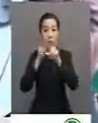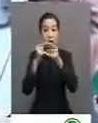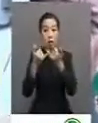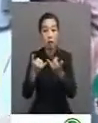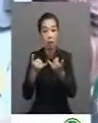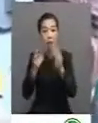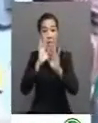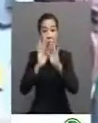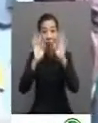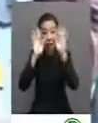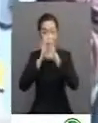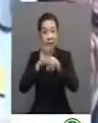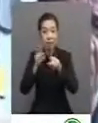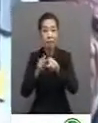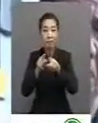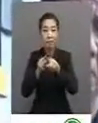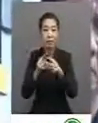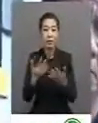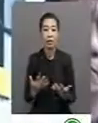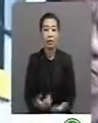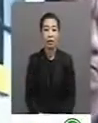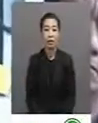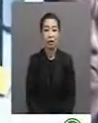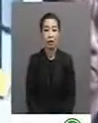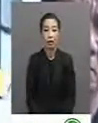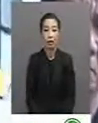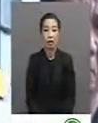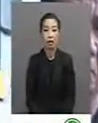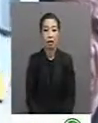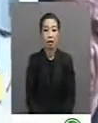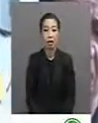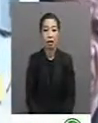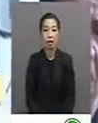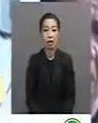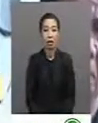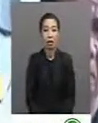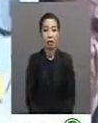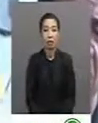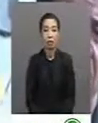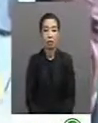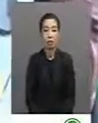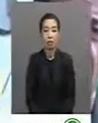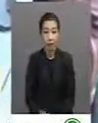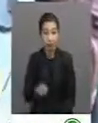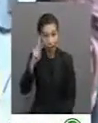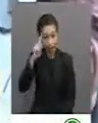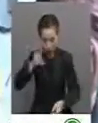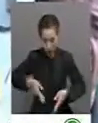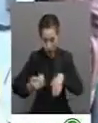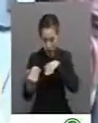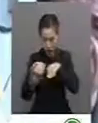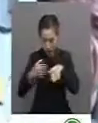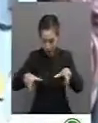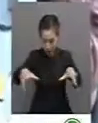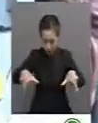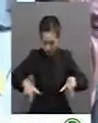านทางด้านอะไรทางอีกทางนึงคือเราให้เอาลงมาจากอะไรฝั่งฟุตบาทเอา